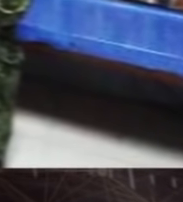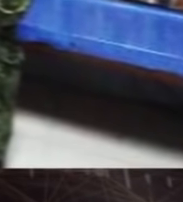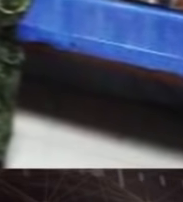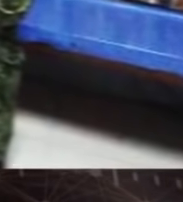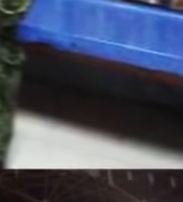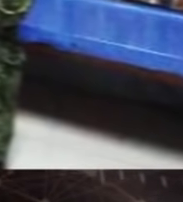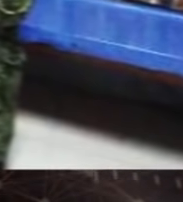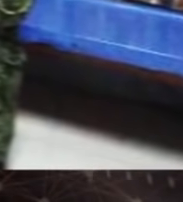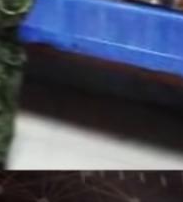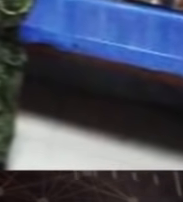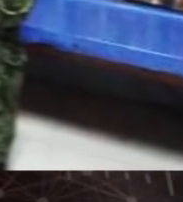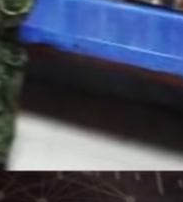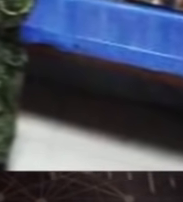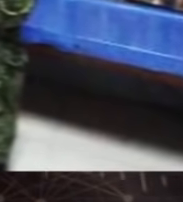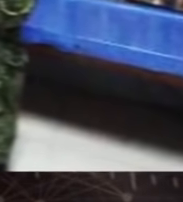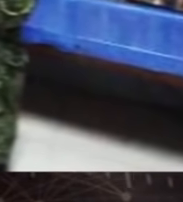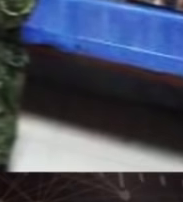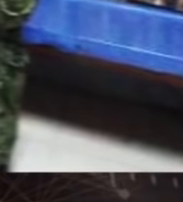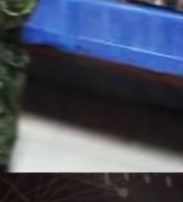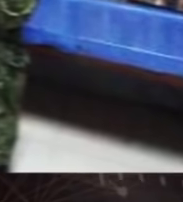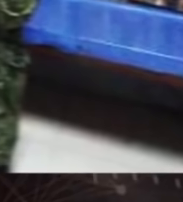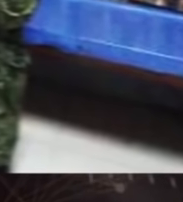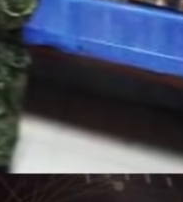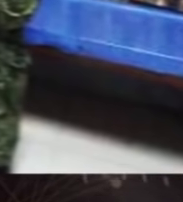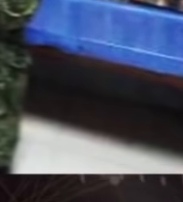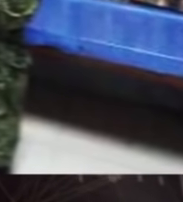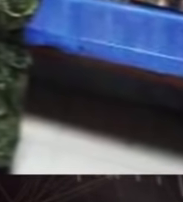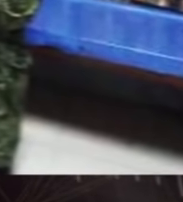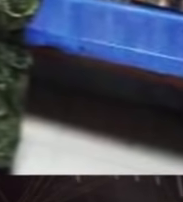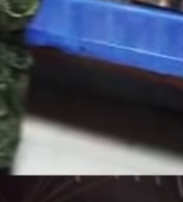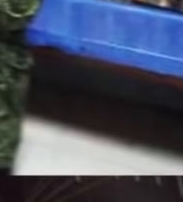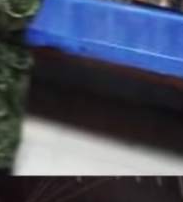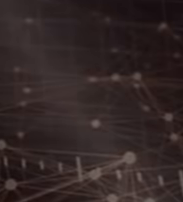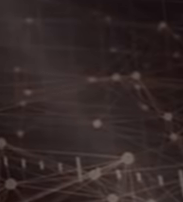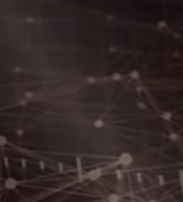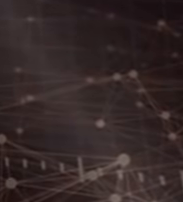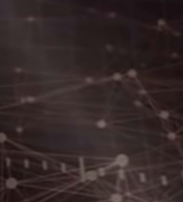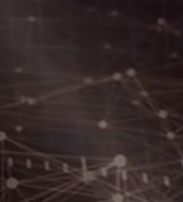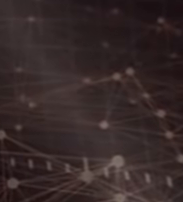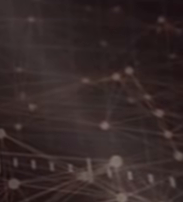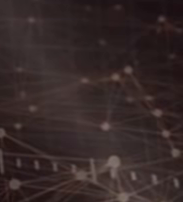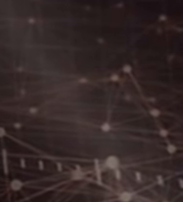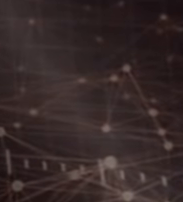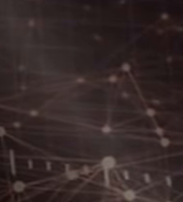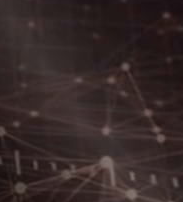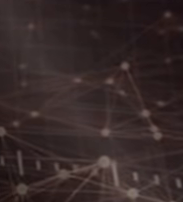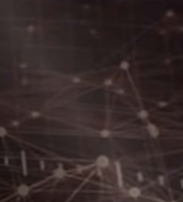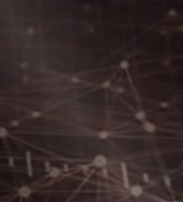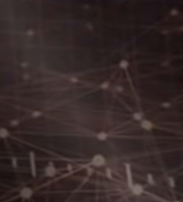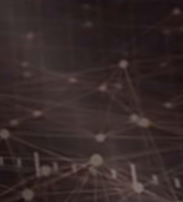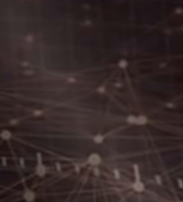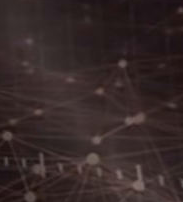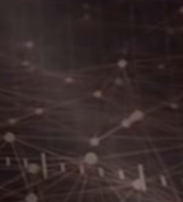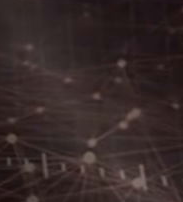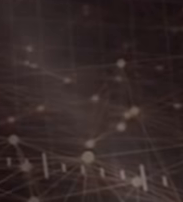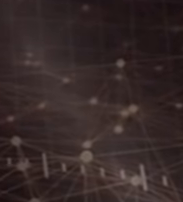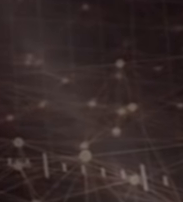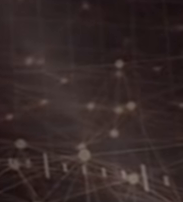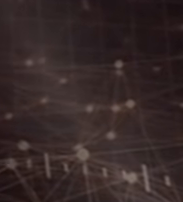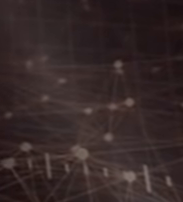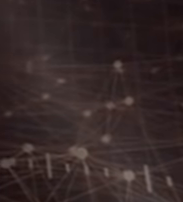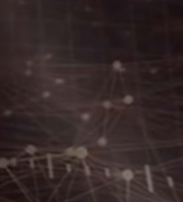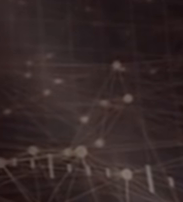lamang po namin siya doon. Then yun nga, according doon sa investigator natin, sising-sisi siya doon sa nagawa niya.